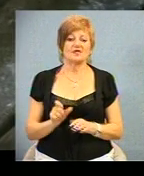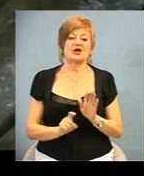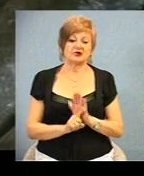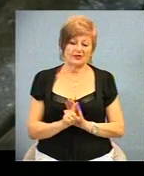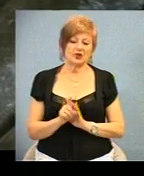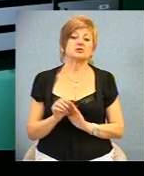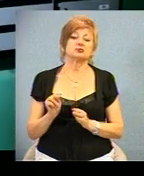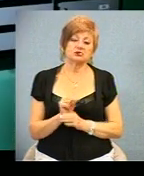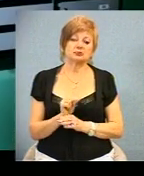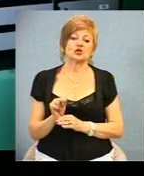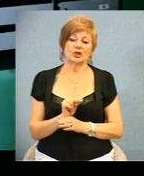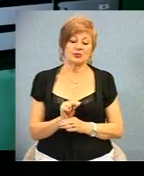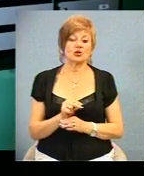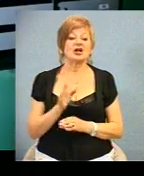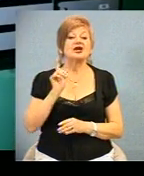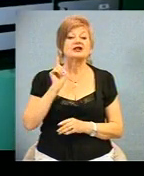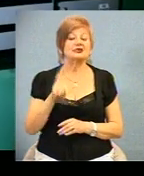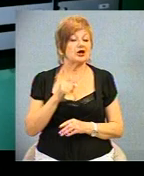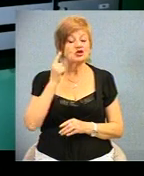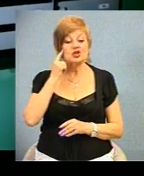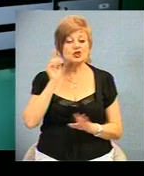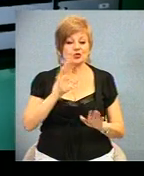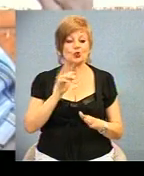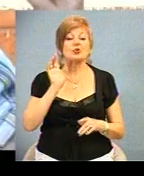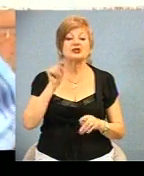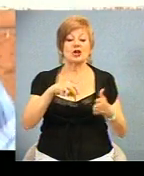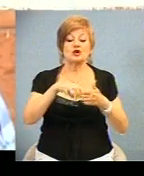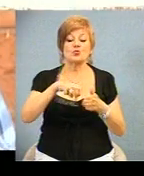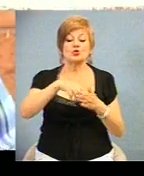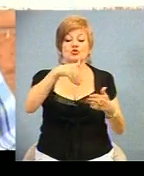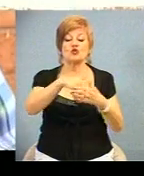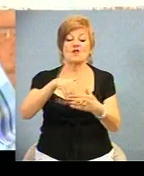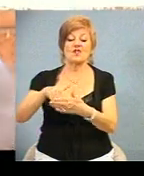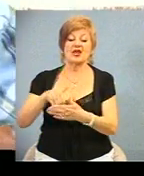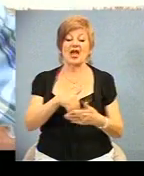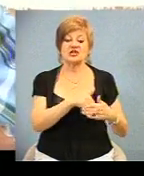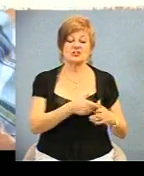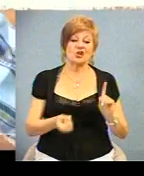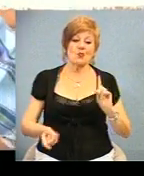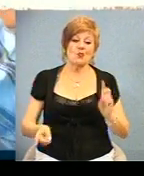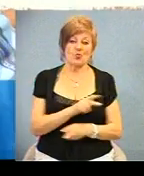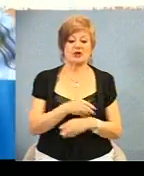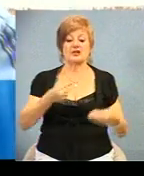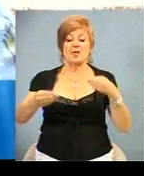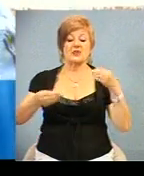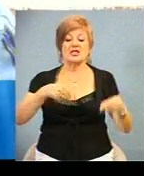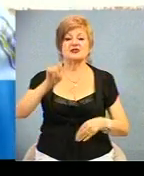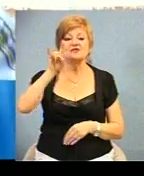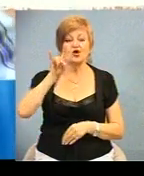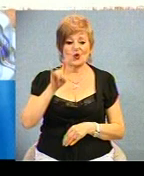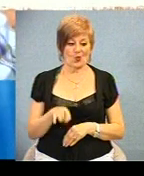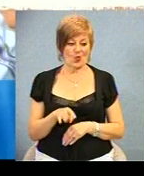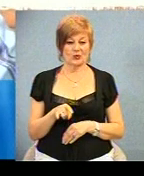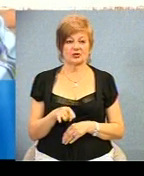потім 2 чоловіка все время працювали. Нам тут ніхто не мечтав, поміняли почтові ящички нові поставили. Зробили пластикові ці вікна,